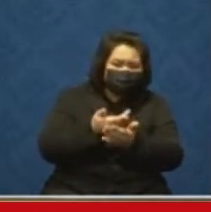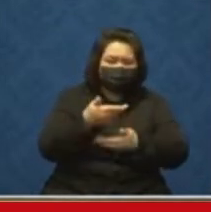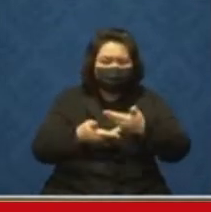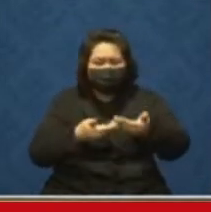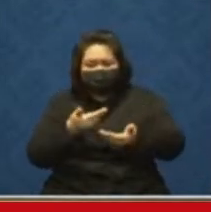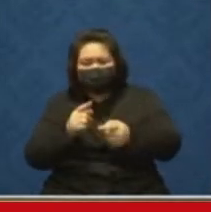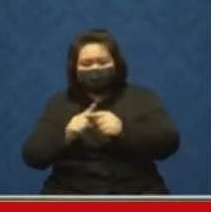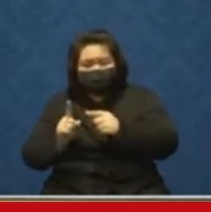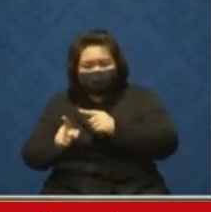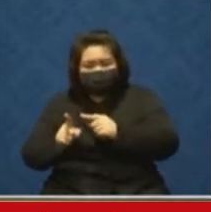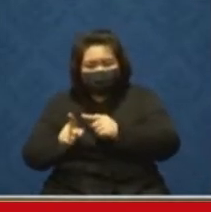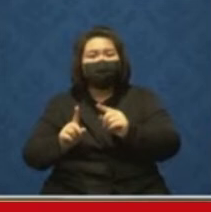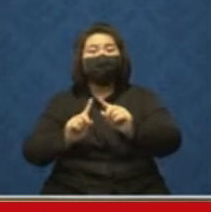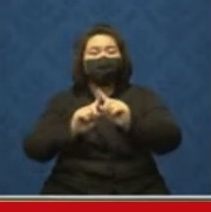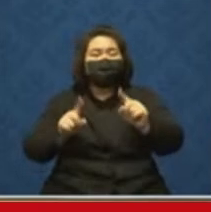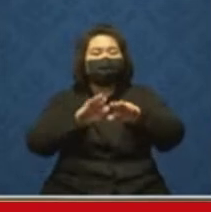ของเด็นกเรีนเยาวชน